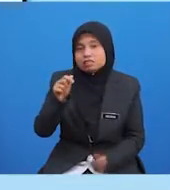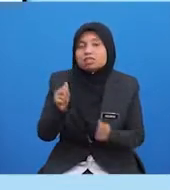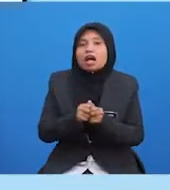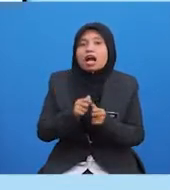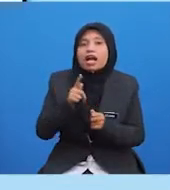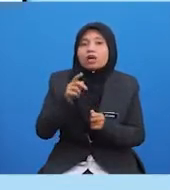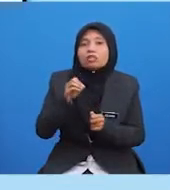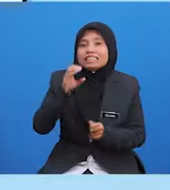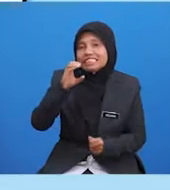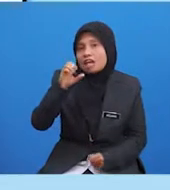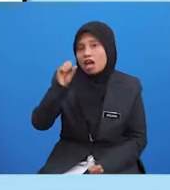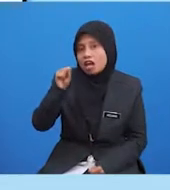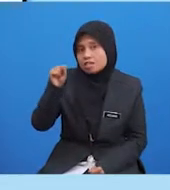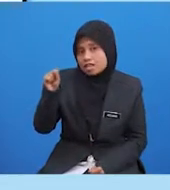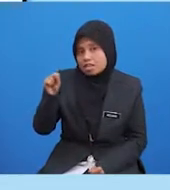kod CSS.